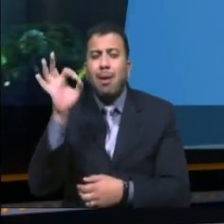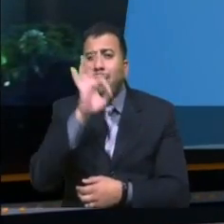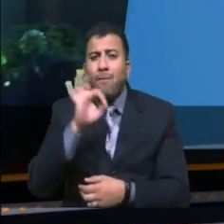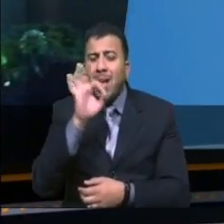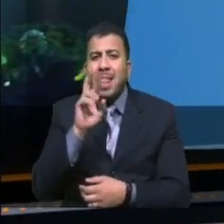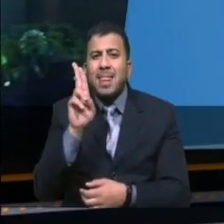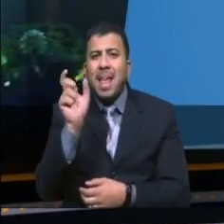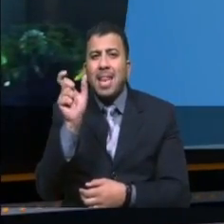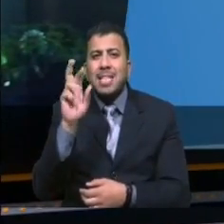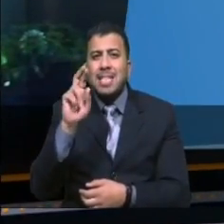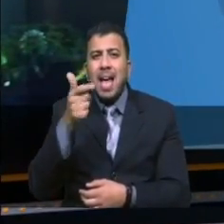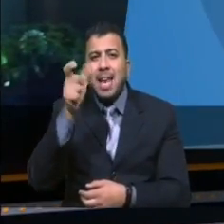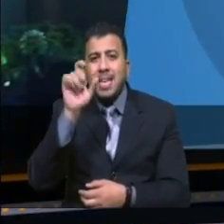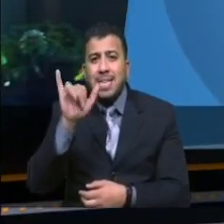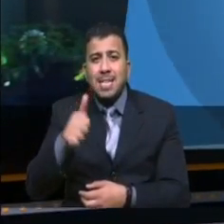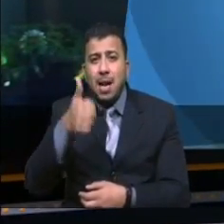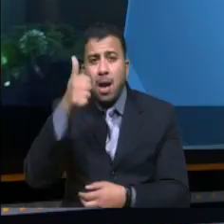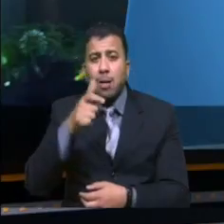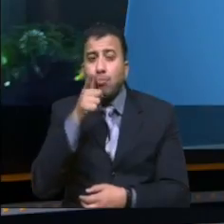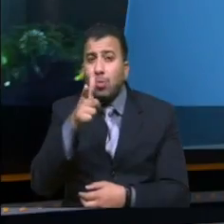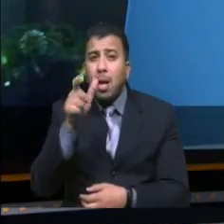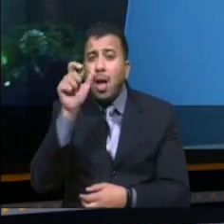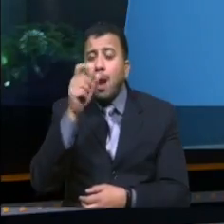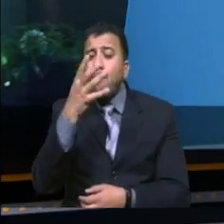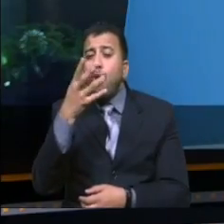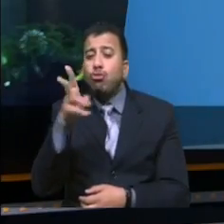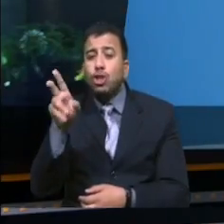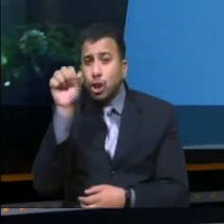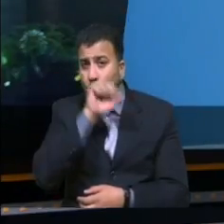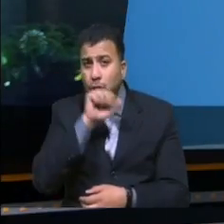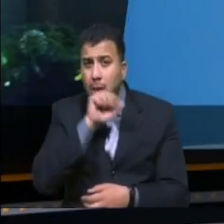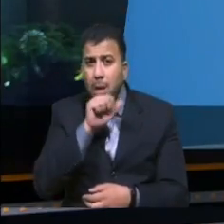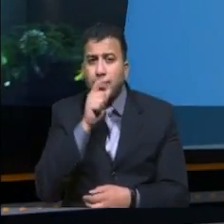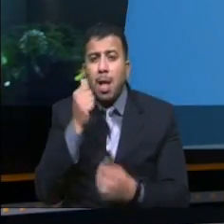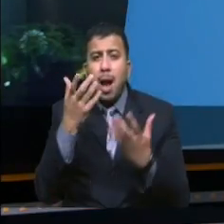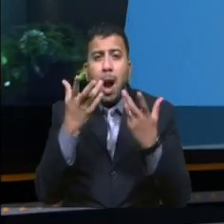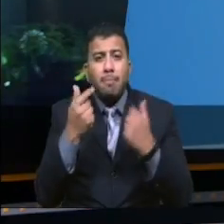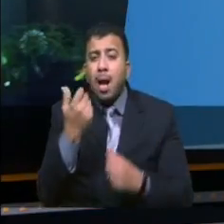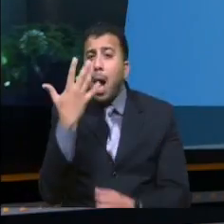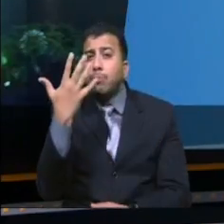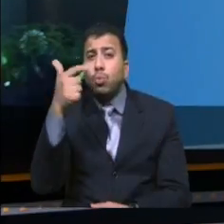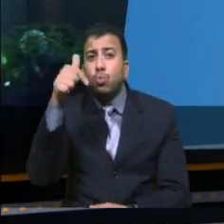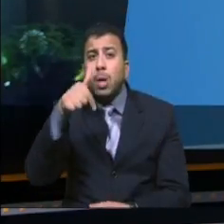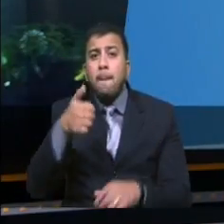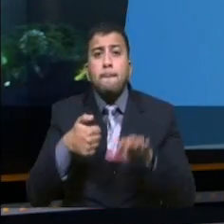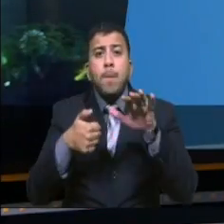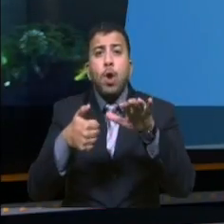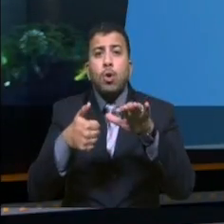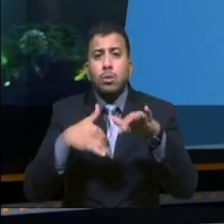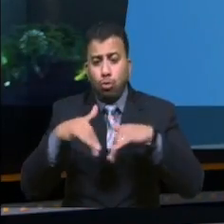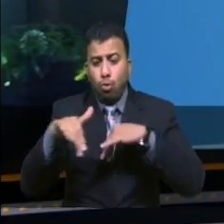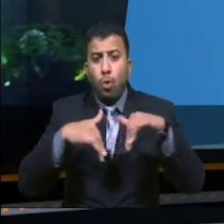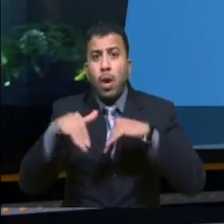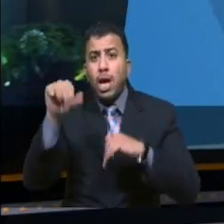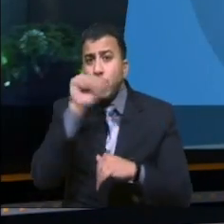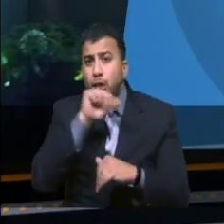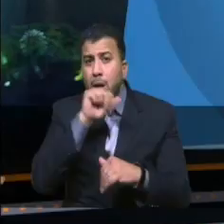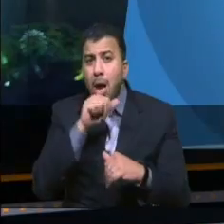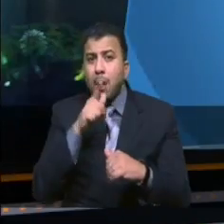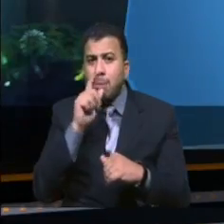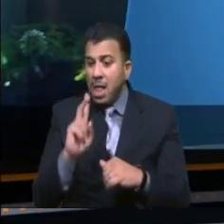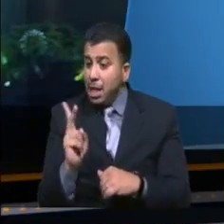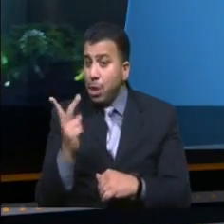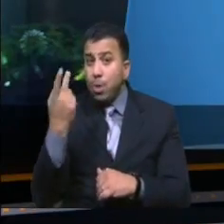وفي تغريدة تالية من الشارقة من الشارقة 24، بتكلفة 65 مليون طرق الشارقة